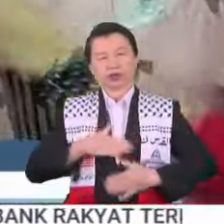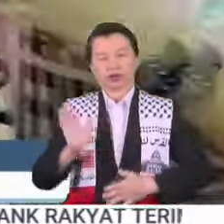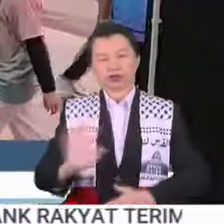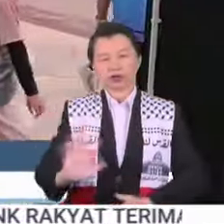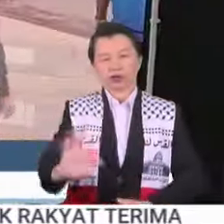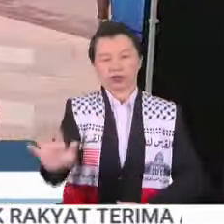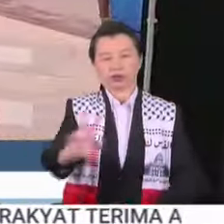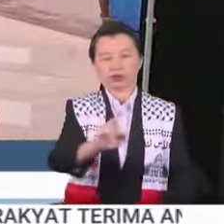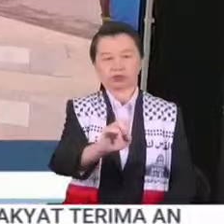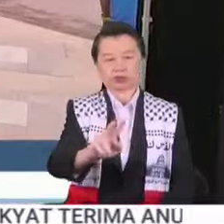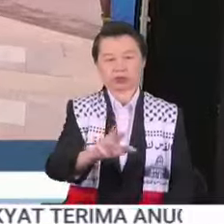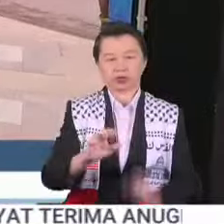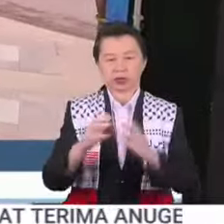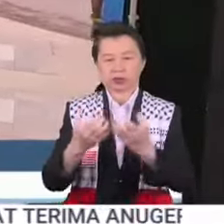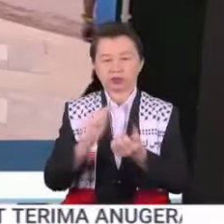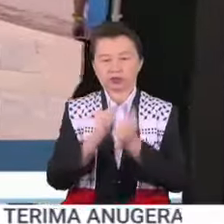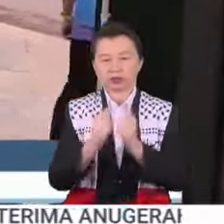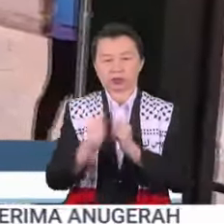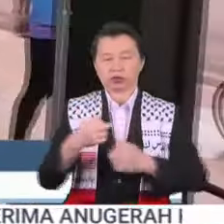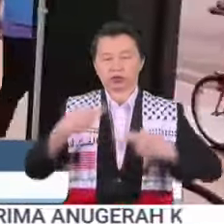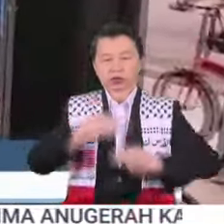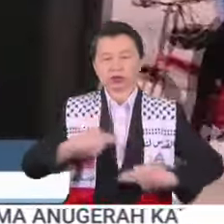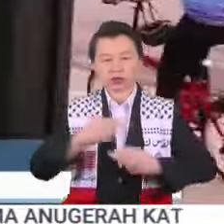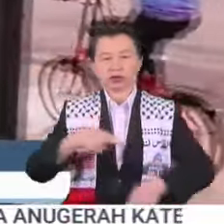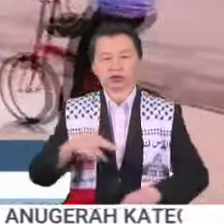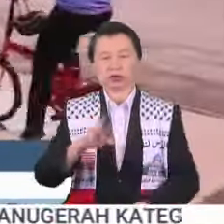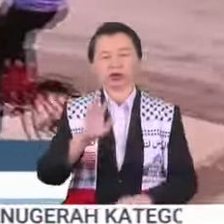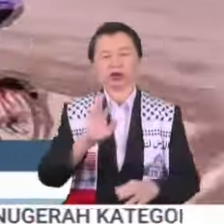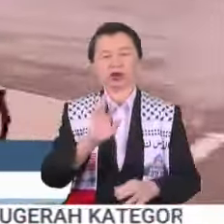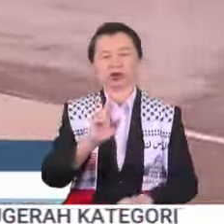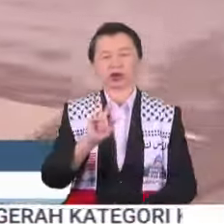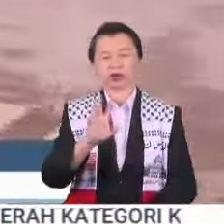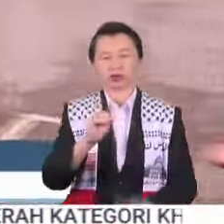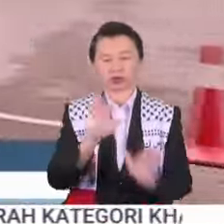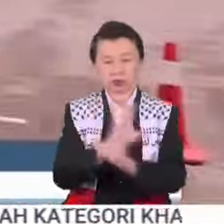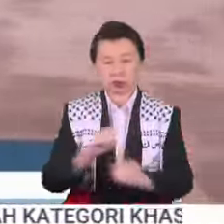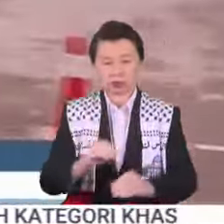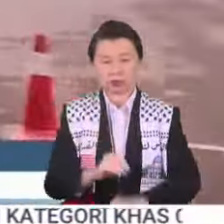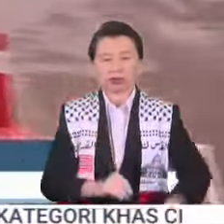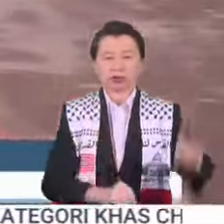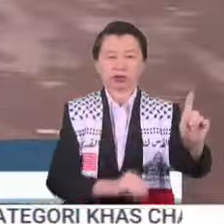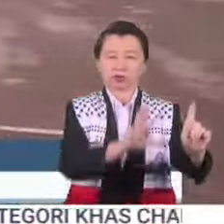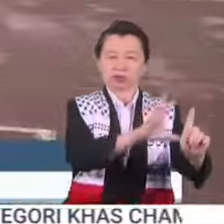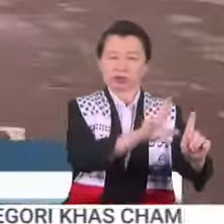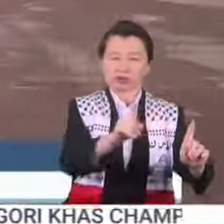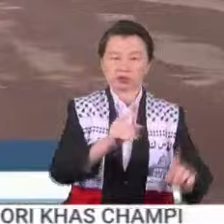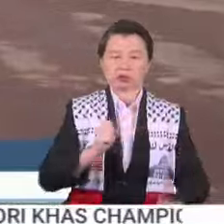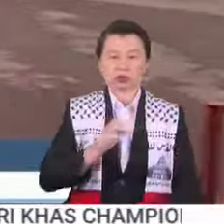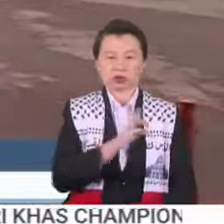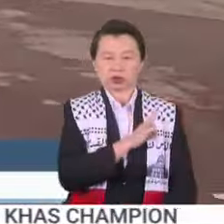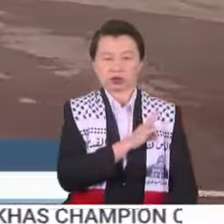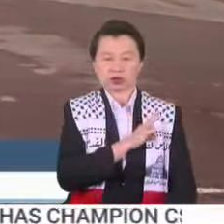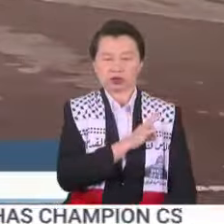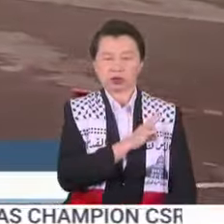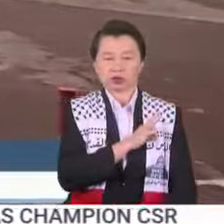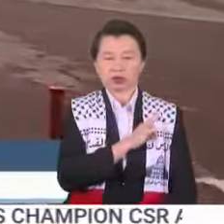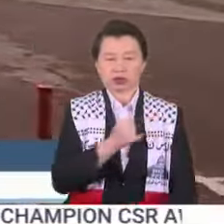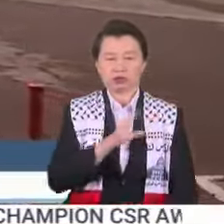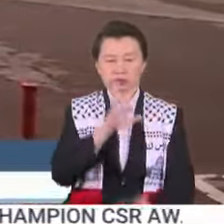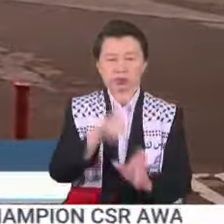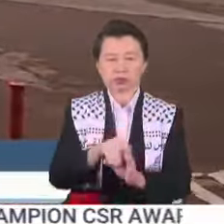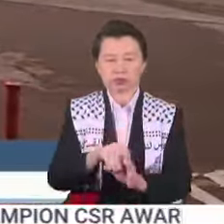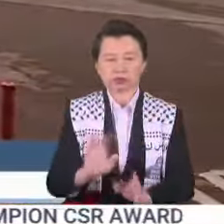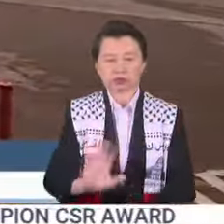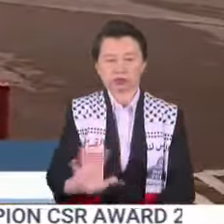2023, anjuran Kelab Sukan dan Rekreasi RTM Sarawak. Seramai 151 kaki tangan Jabatan Penyiaran Sarawak